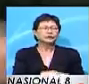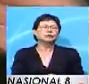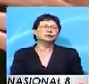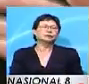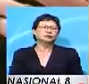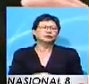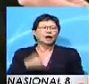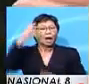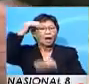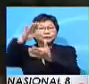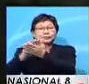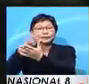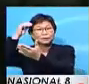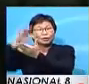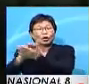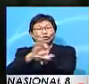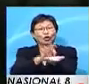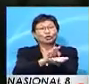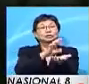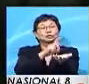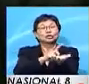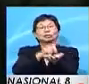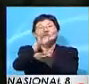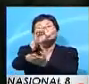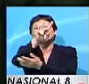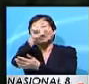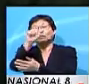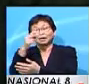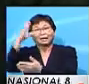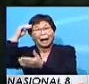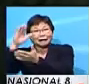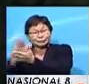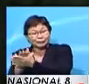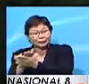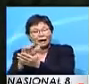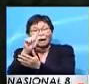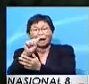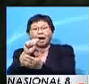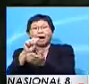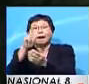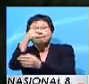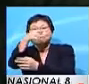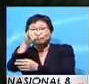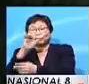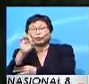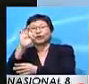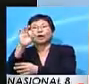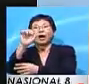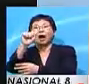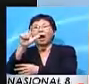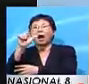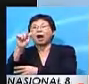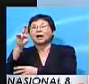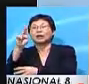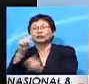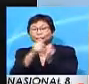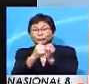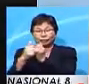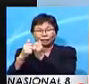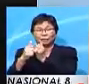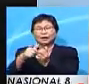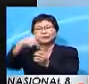Sementara itu, suami kepada Dr. Fauziah, Profesor Dr. Muhammad Alauddin Muhammad Ali dalam sidang media bersama MyCare